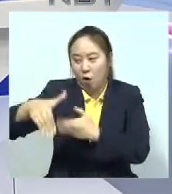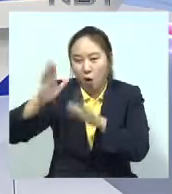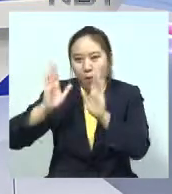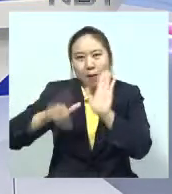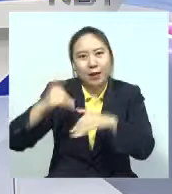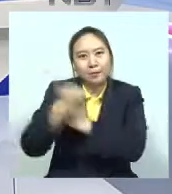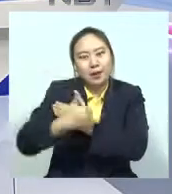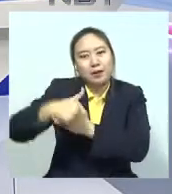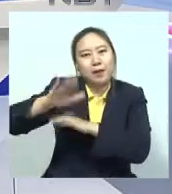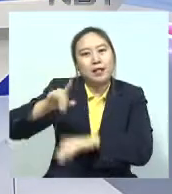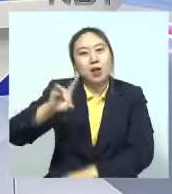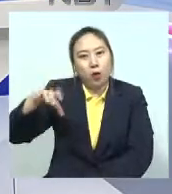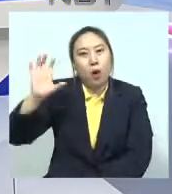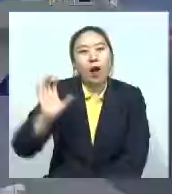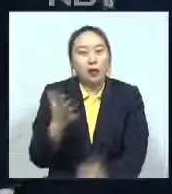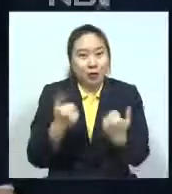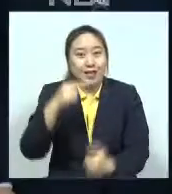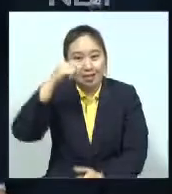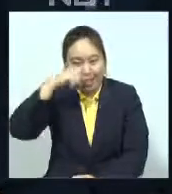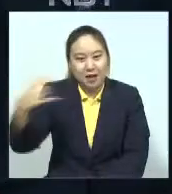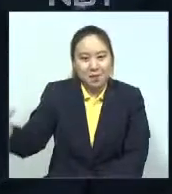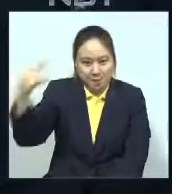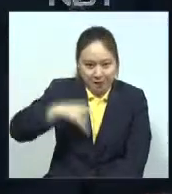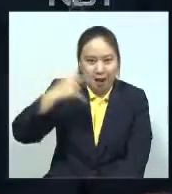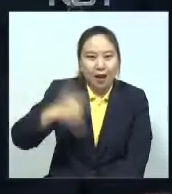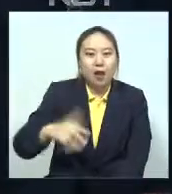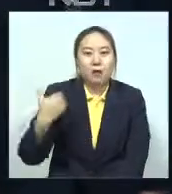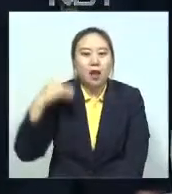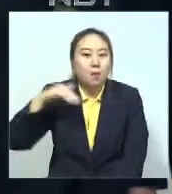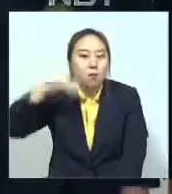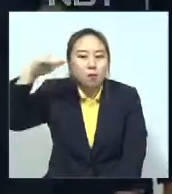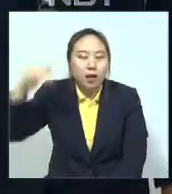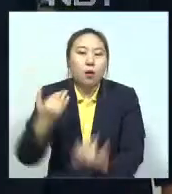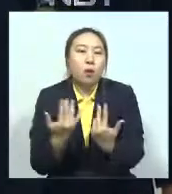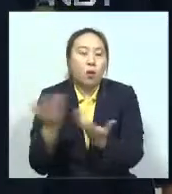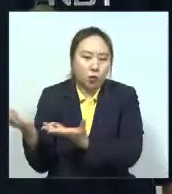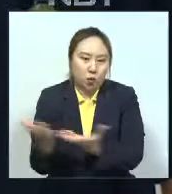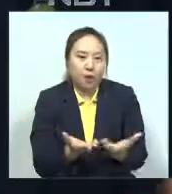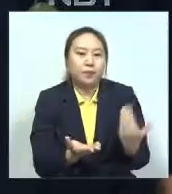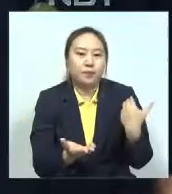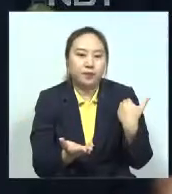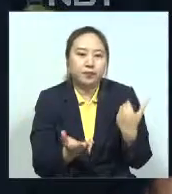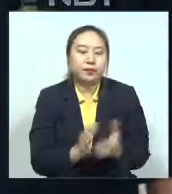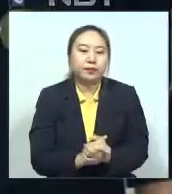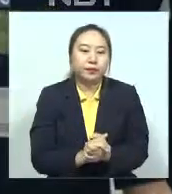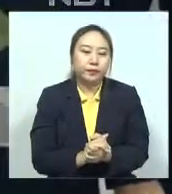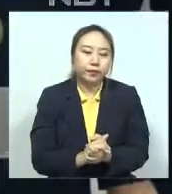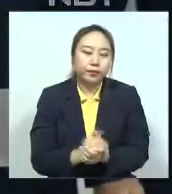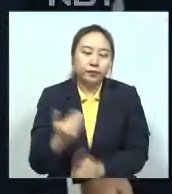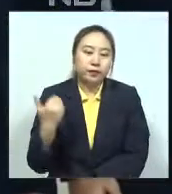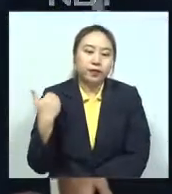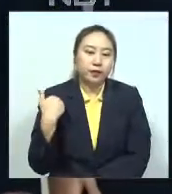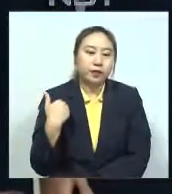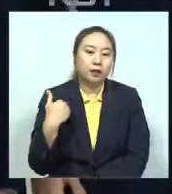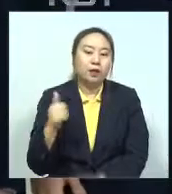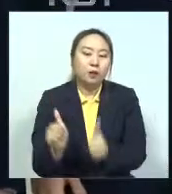นี้น้องๆเดินทางกลับมาถึงไทยแล้วนะคะพอเดินทางกลับมาถึงค่ะก็มีผู้หลักผู้ใหญ่ไปรอให้การต้อนรับนะคะมีนายสอนเทพวรรณรั